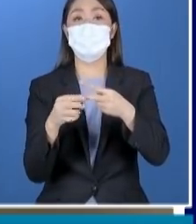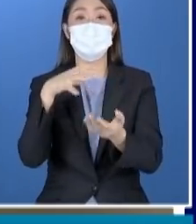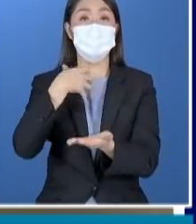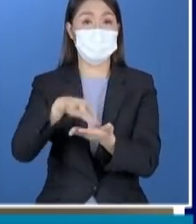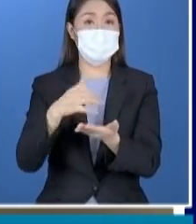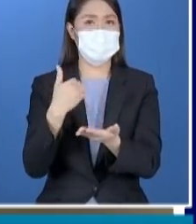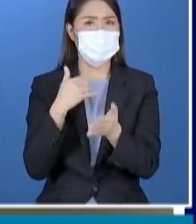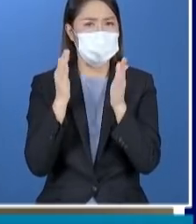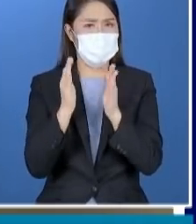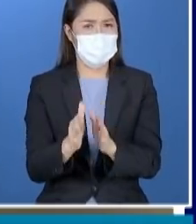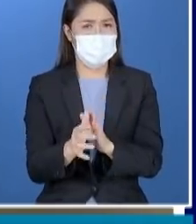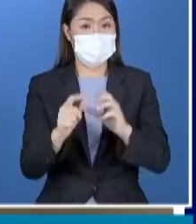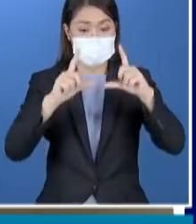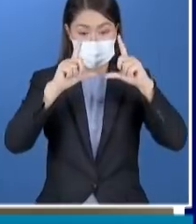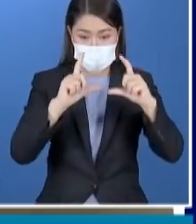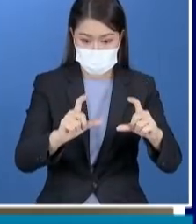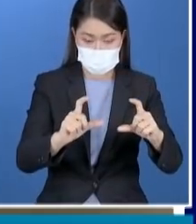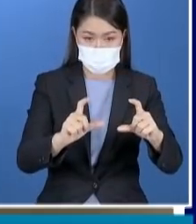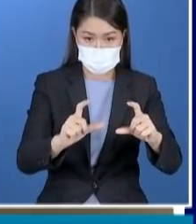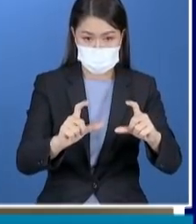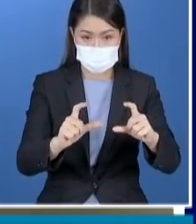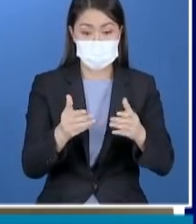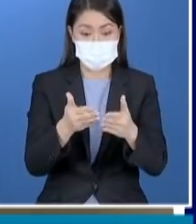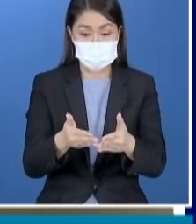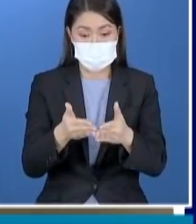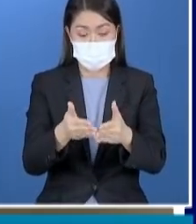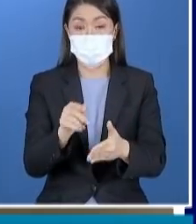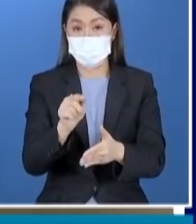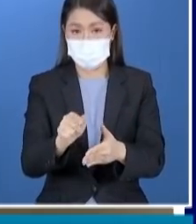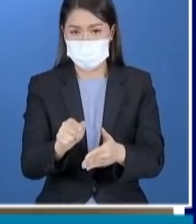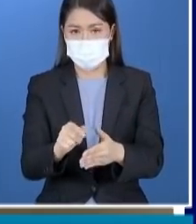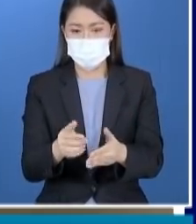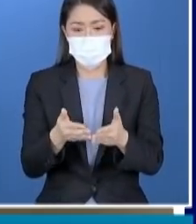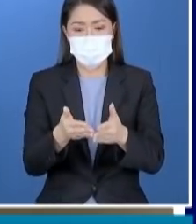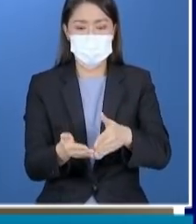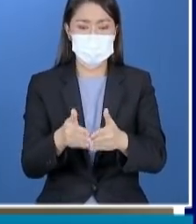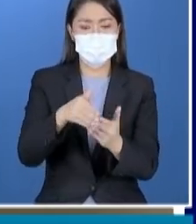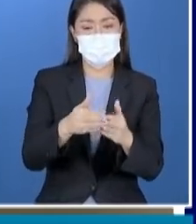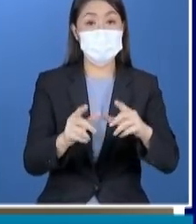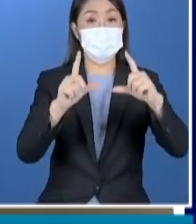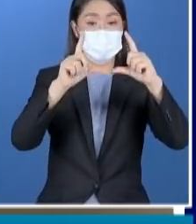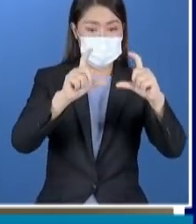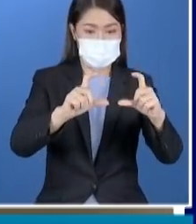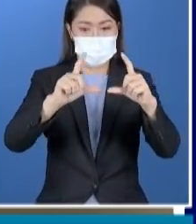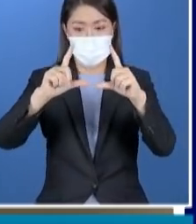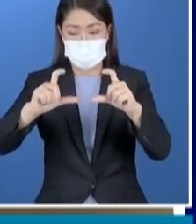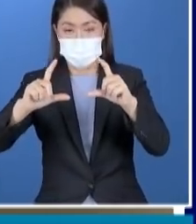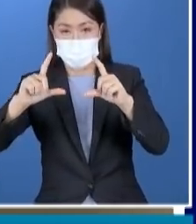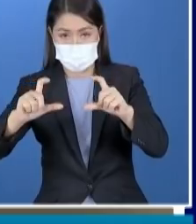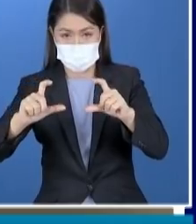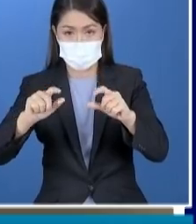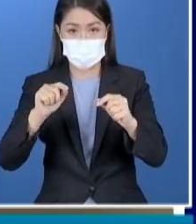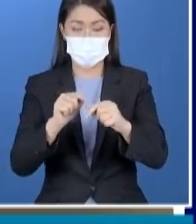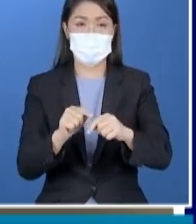ล่าไปเมื่อสักครู่ว่ามีคนไปถ่ายภาพเรือสปีดโบ๊ทอีกลำหนึ่งจอดลอยลำถ่ายรูปตรงบริเวณสะพานพระราม